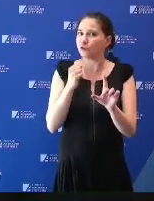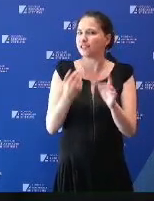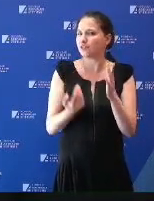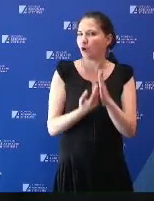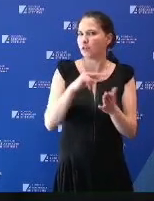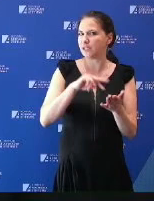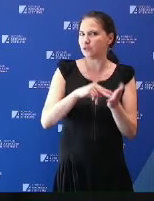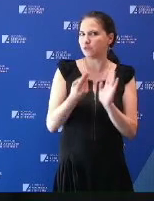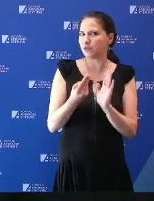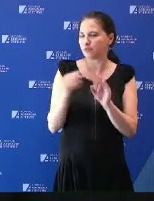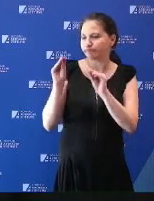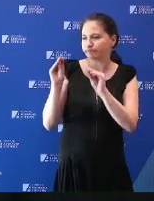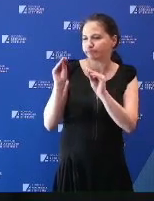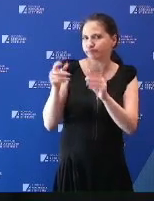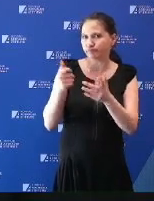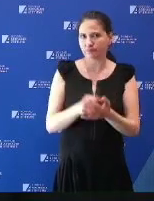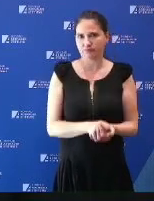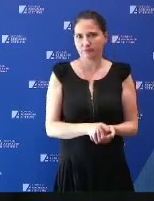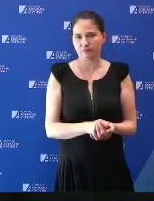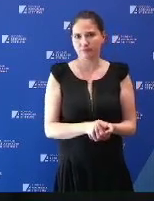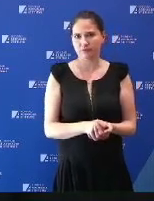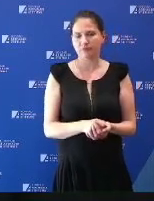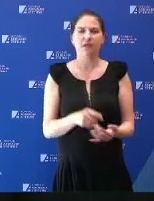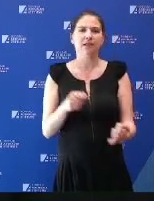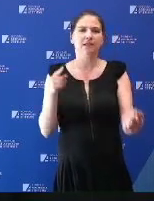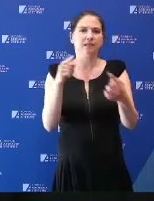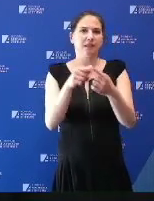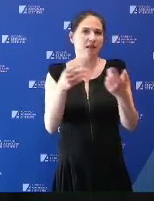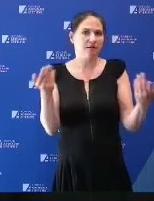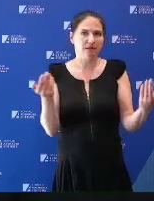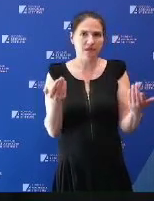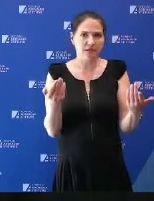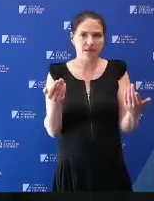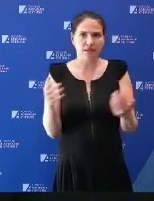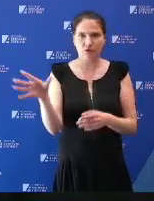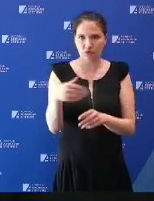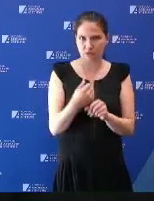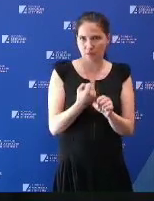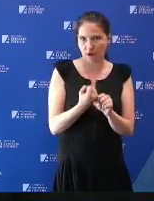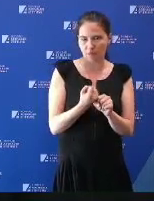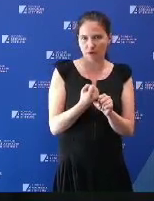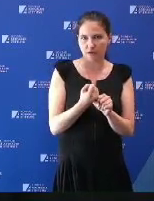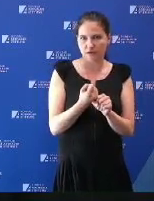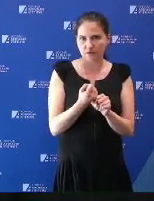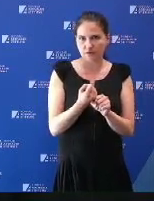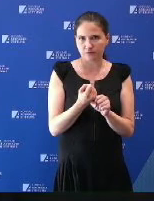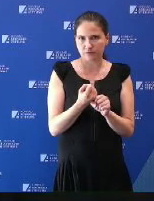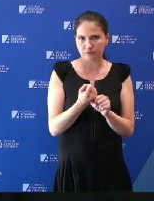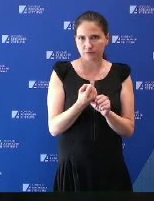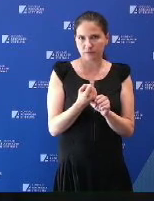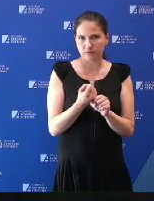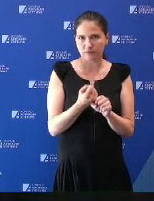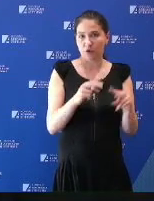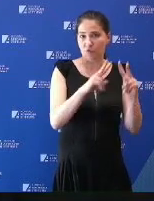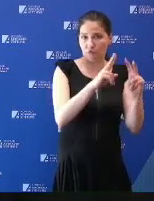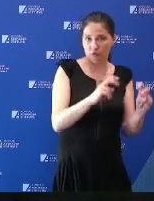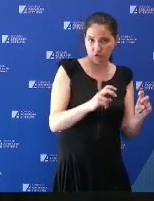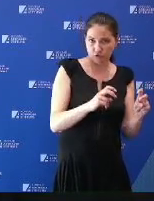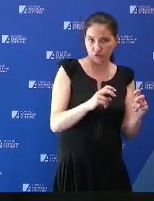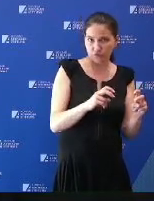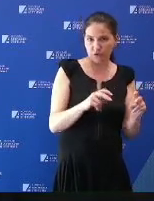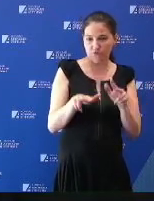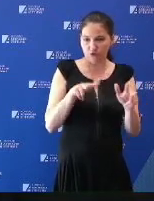ranzubringen. Und das ganze Ziel für uns ist wirklich, dass wir die Zusammenarbeit in der Forschung auch zwischen Wirtschaft,